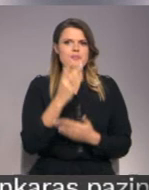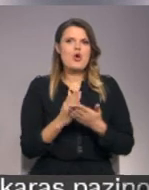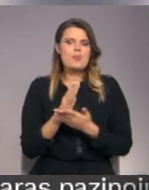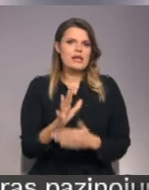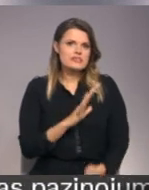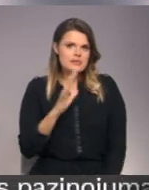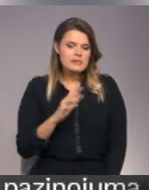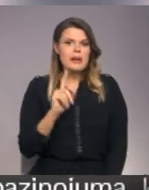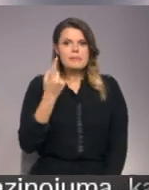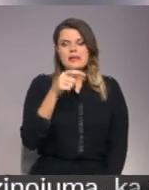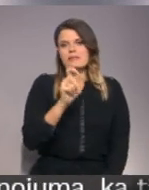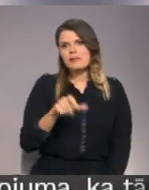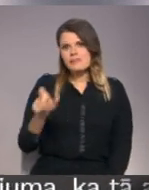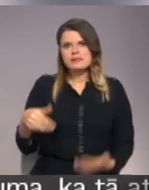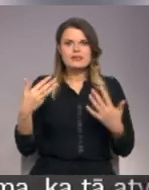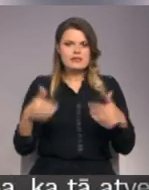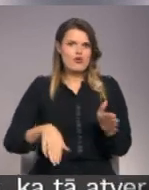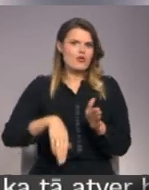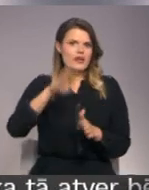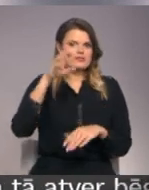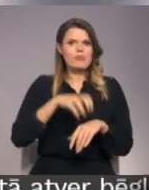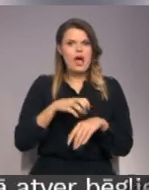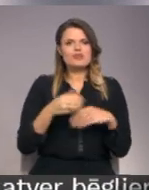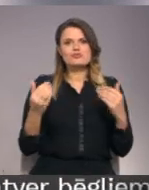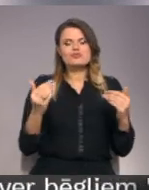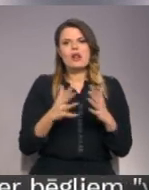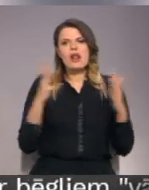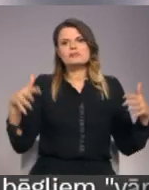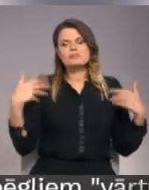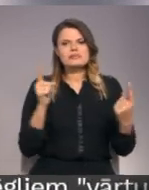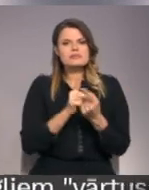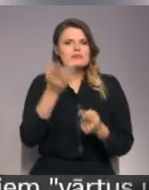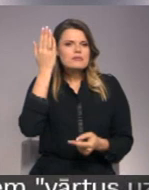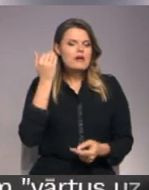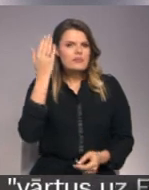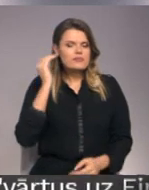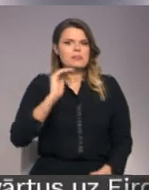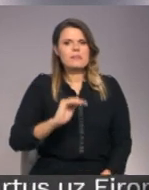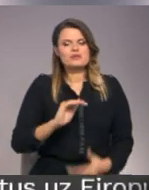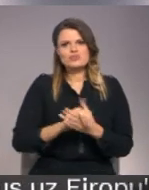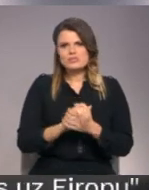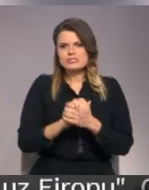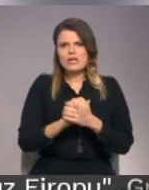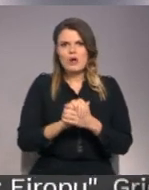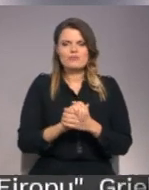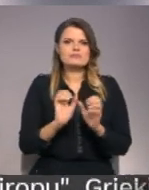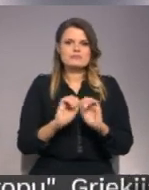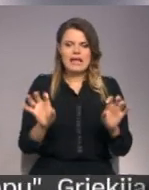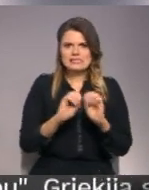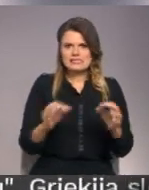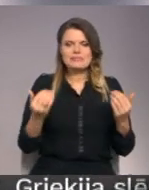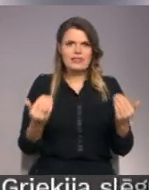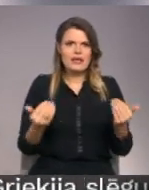šāda operācija. Pirmie pacienti jau izauguši un ārsēm šodien liels prieks satikt kādreizējos mazos draugus un stāsta